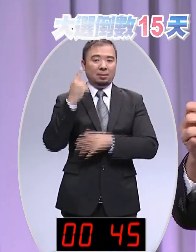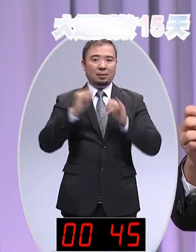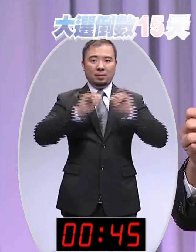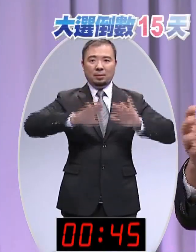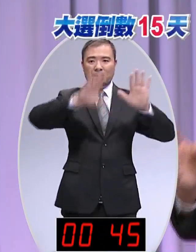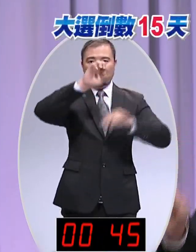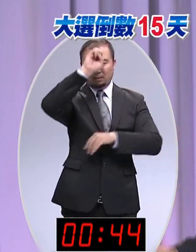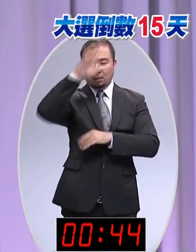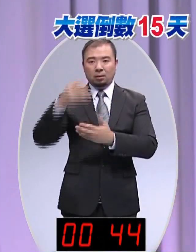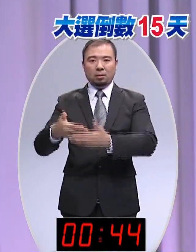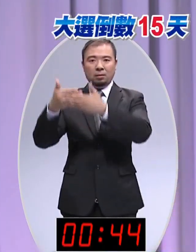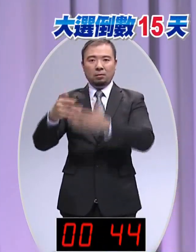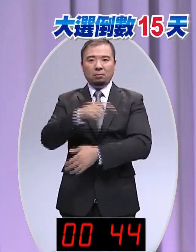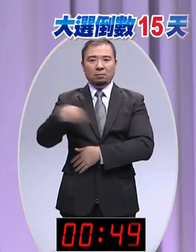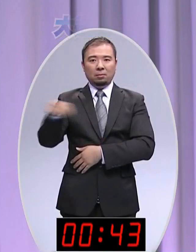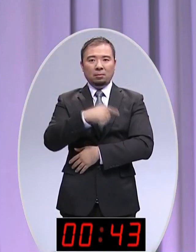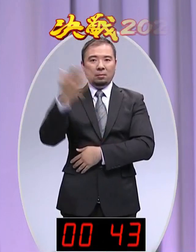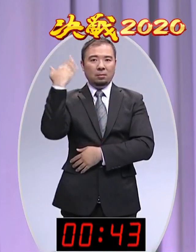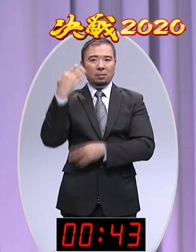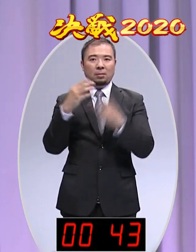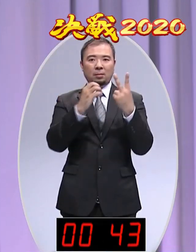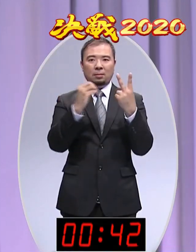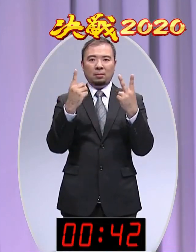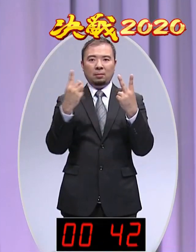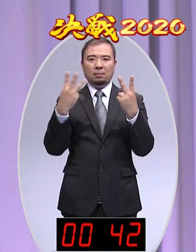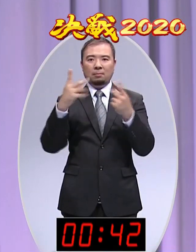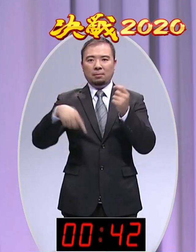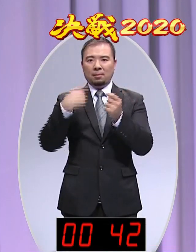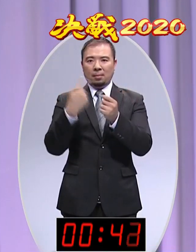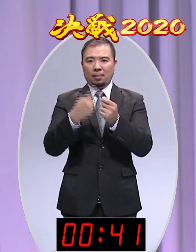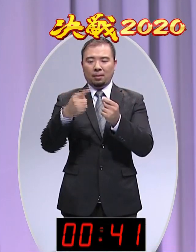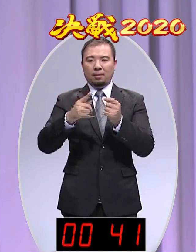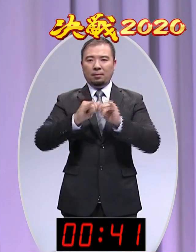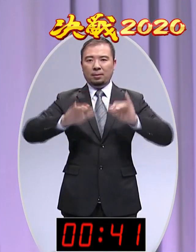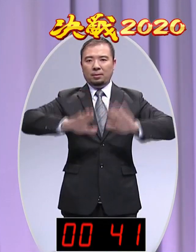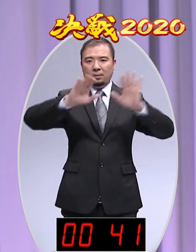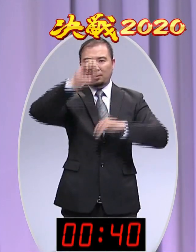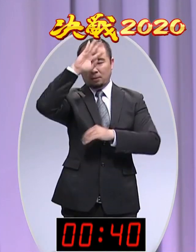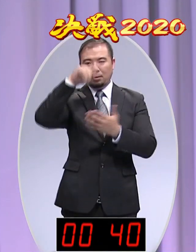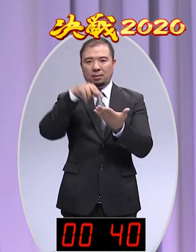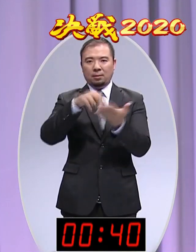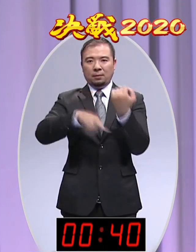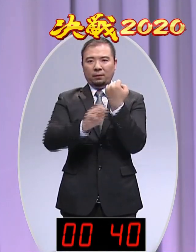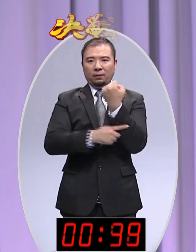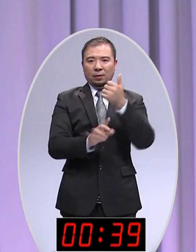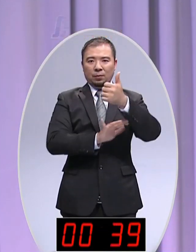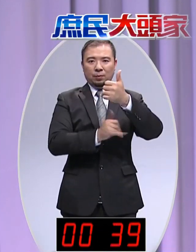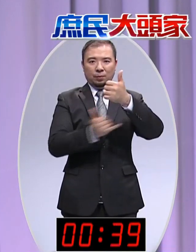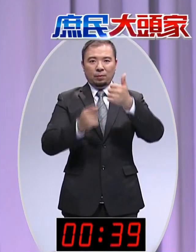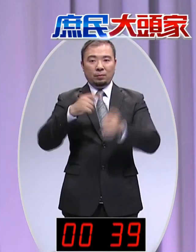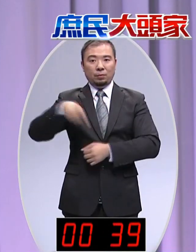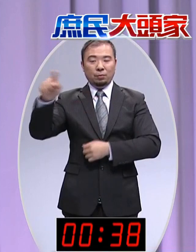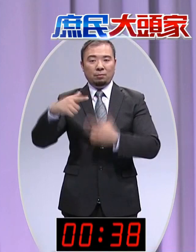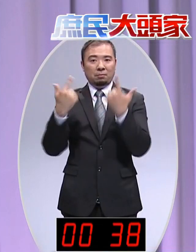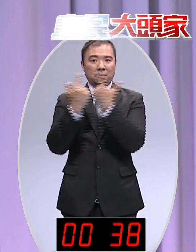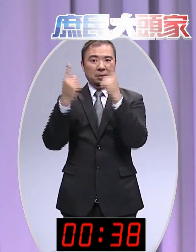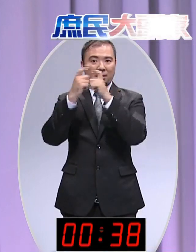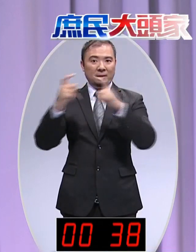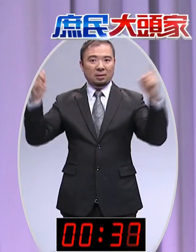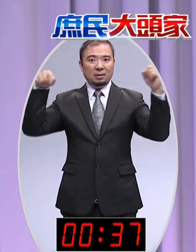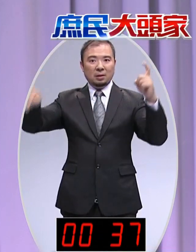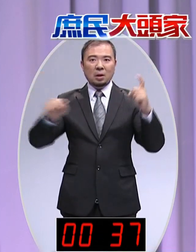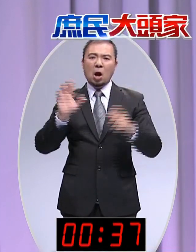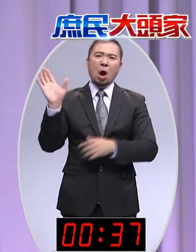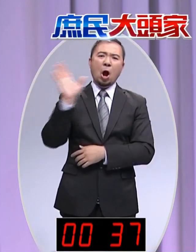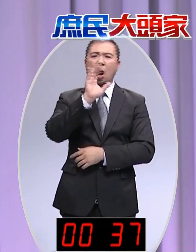楚。包括2013年，我们民进党的立法委员还跑到北京唱歌喝